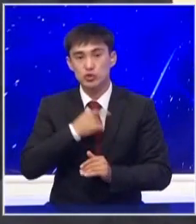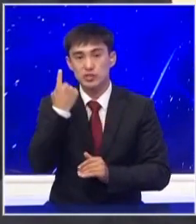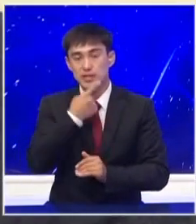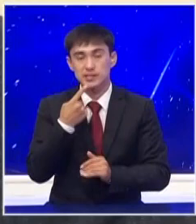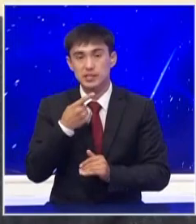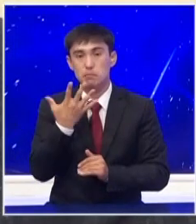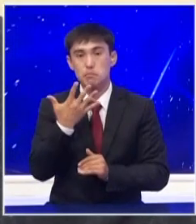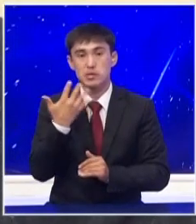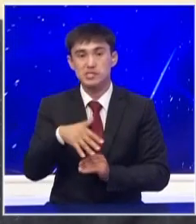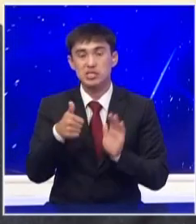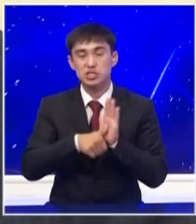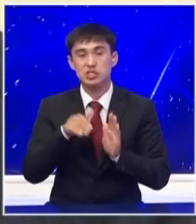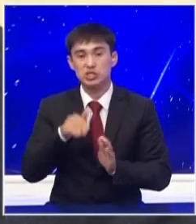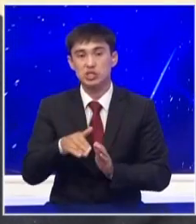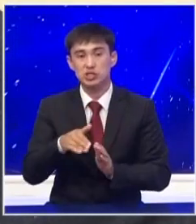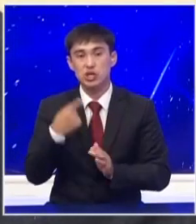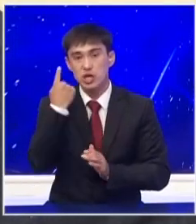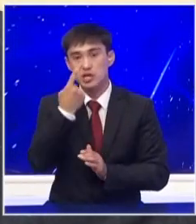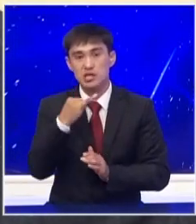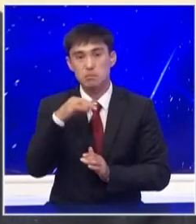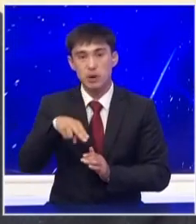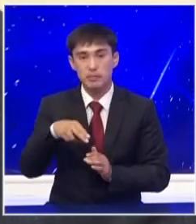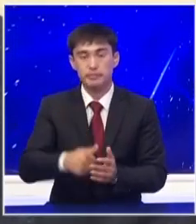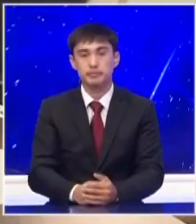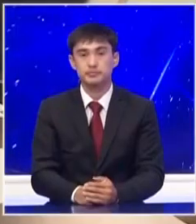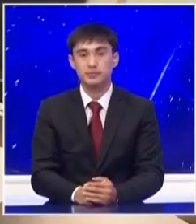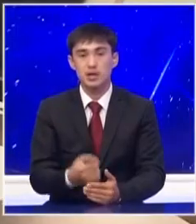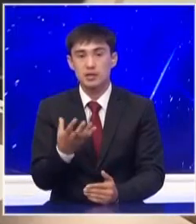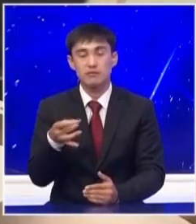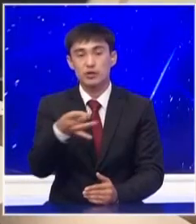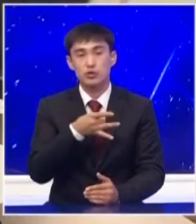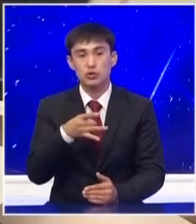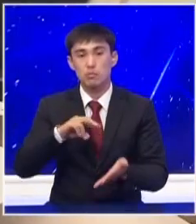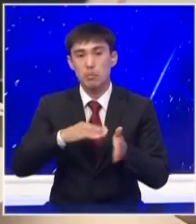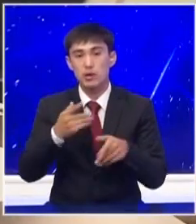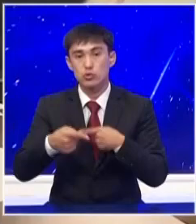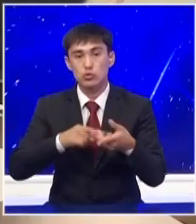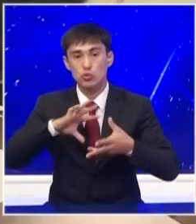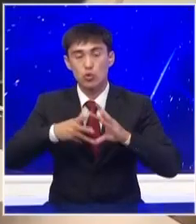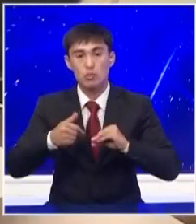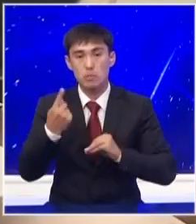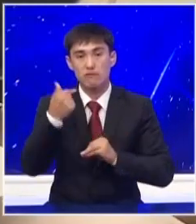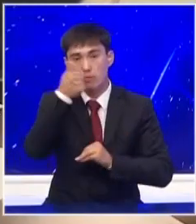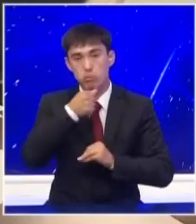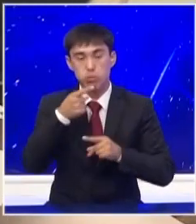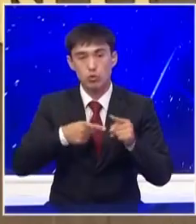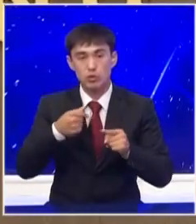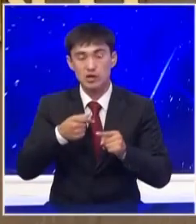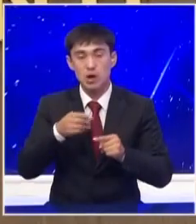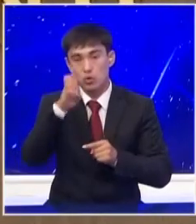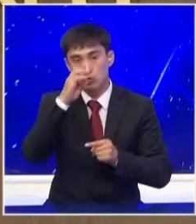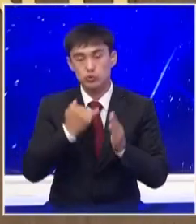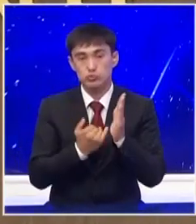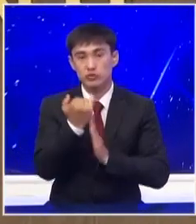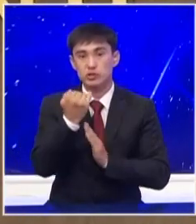и около 56 тысяч индивидуальных предпринимателей. Так, в регионе по итогам первого полугодия государственный бюджет вырос